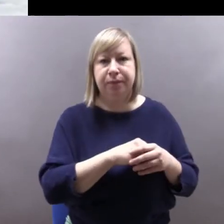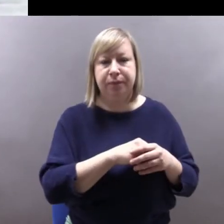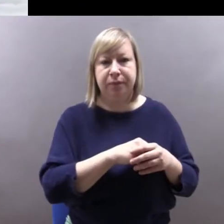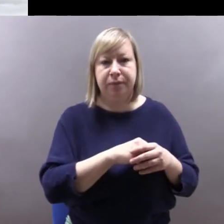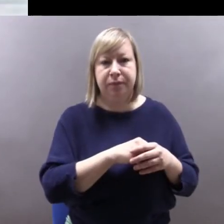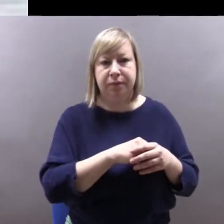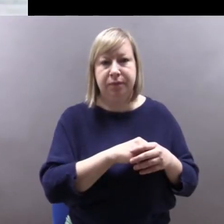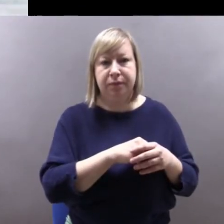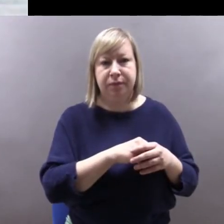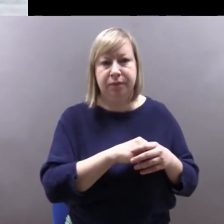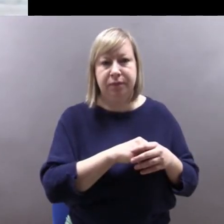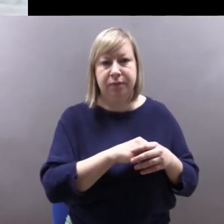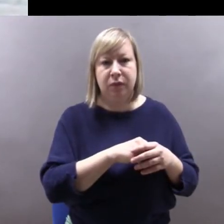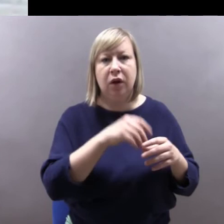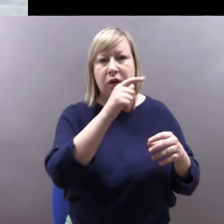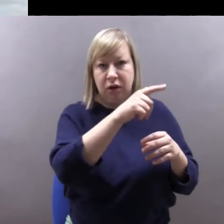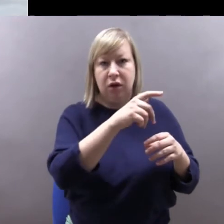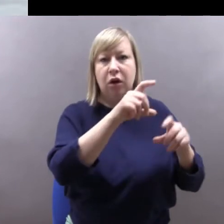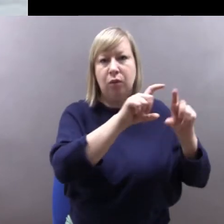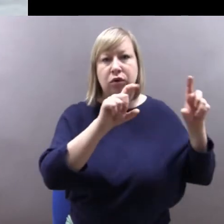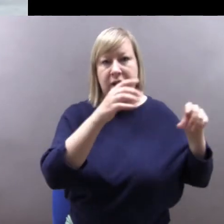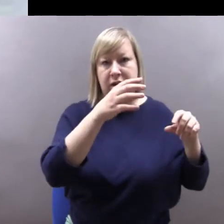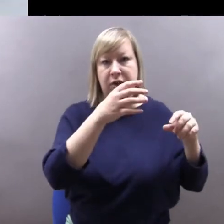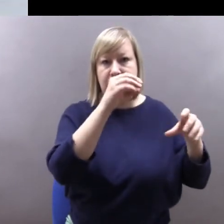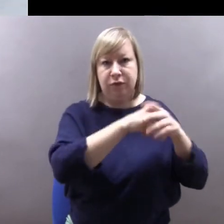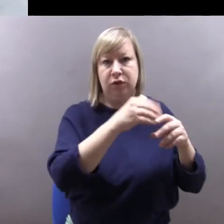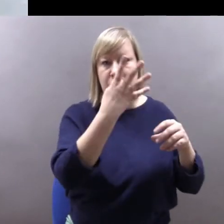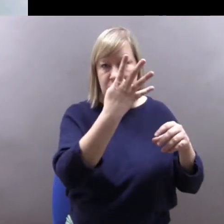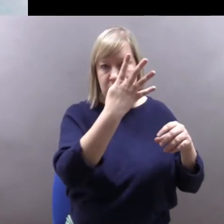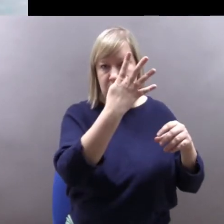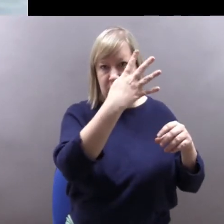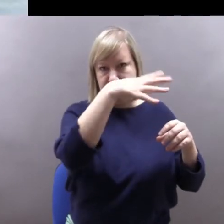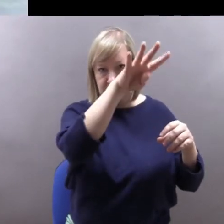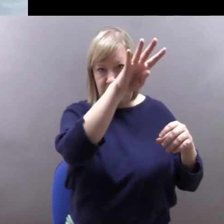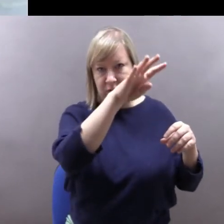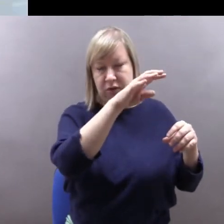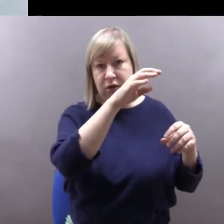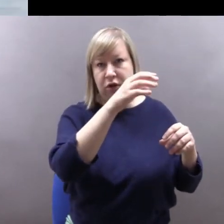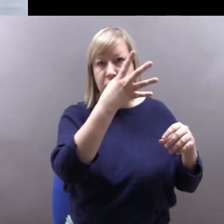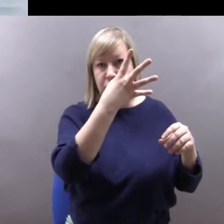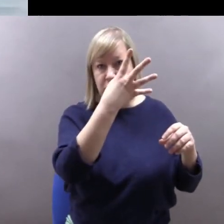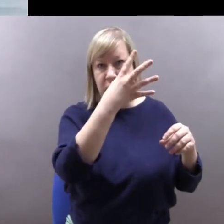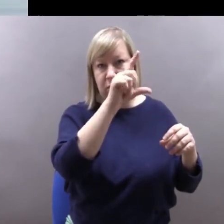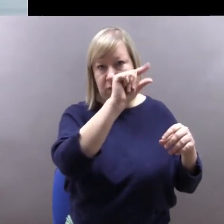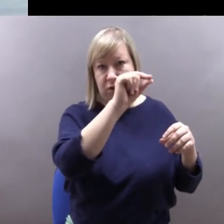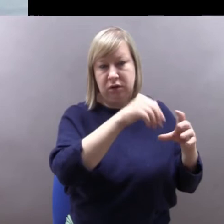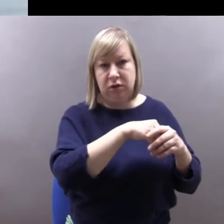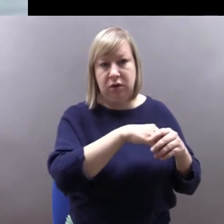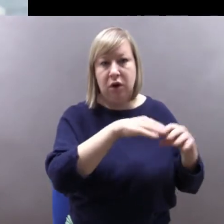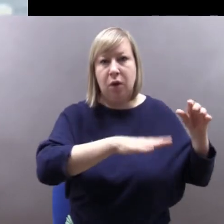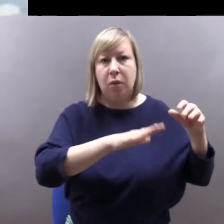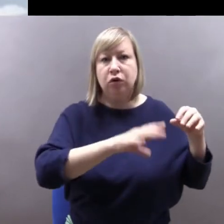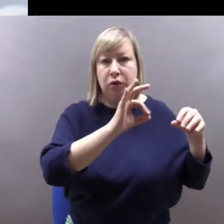starostwie powiatowym. Tam było tak zorganizowane, że budynek czteropiętrowy, na poziom 0 był podjazd,